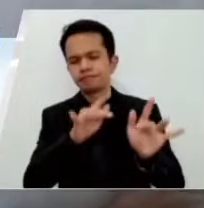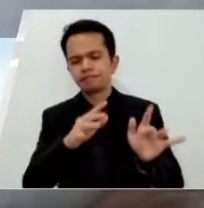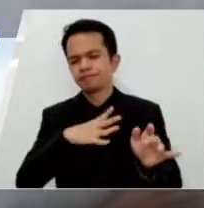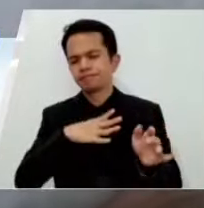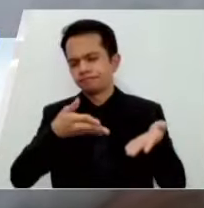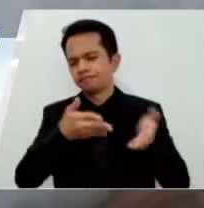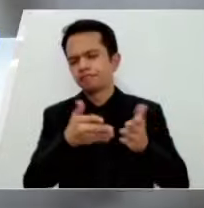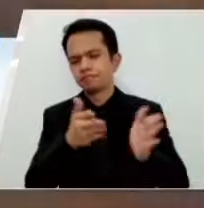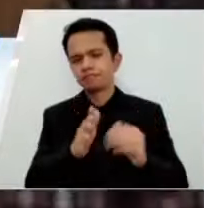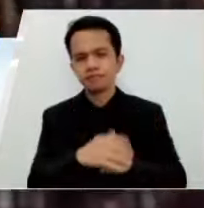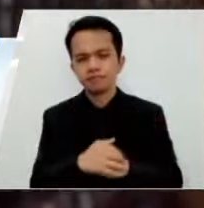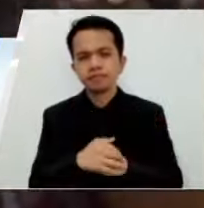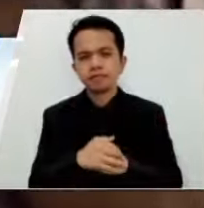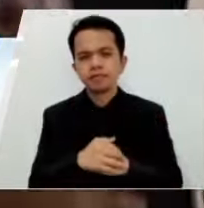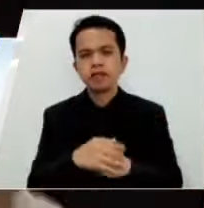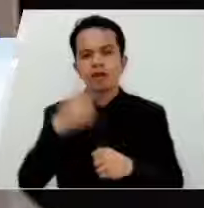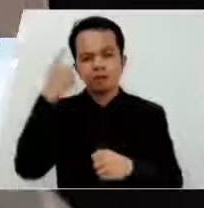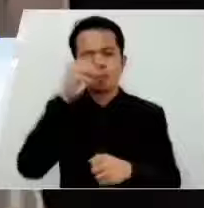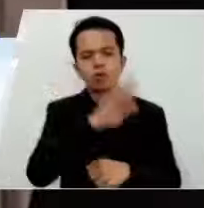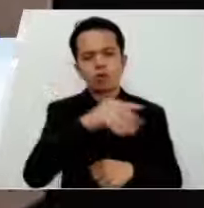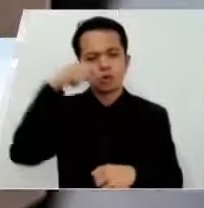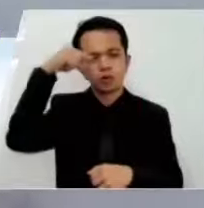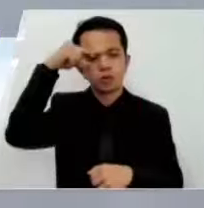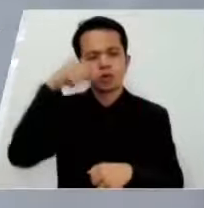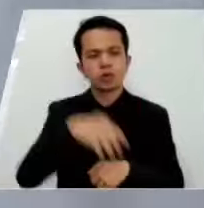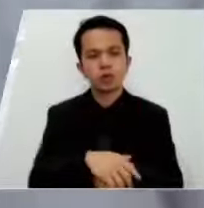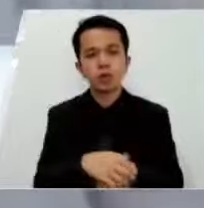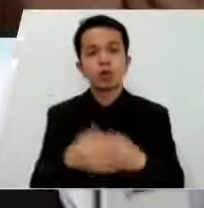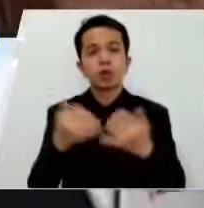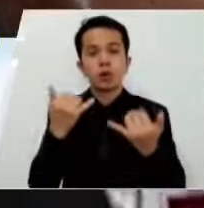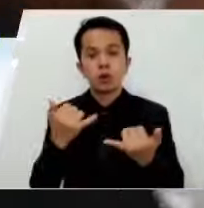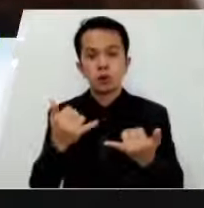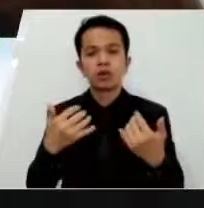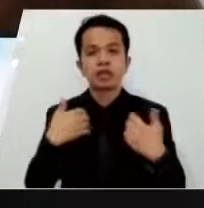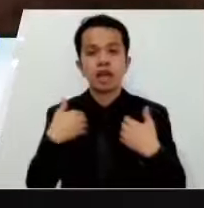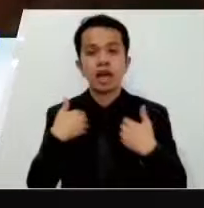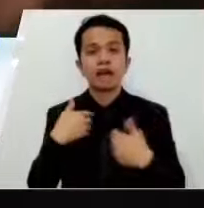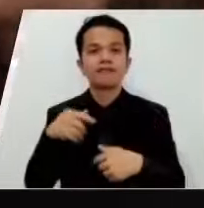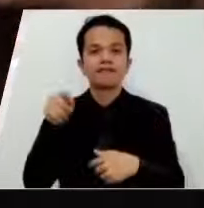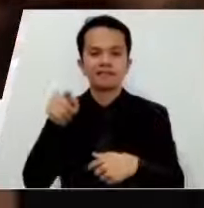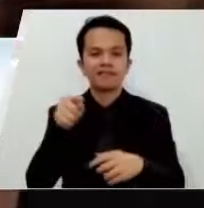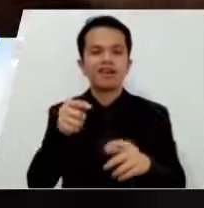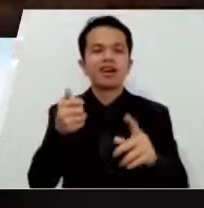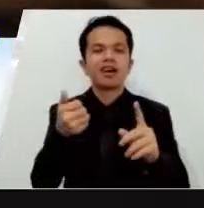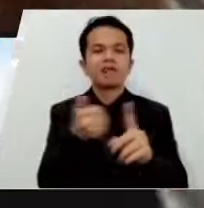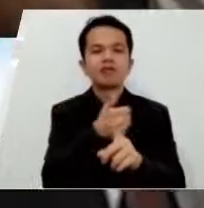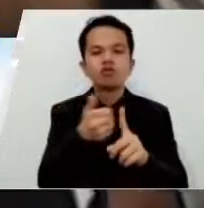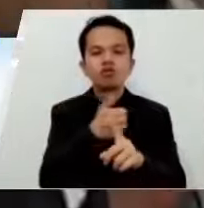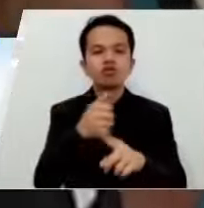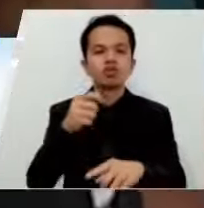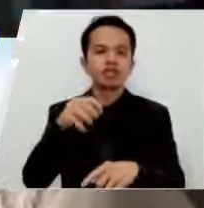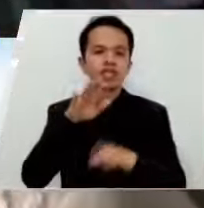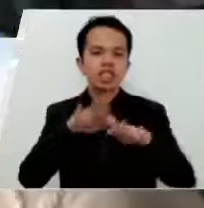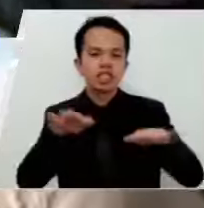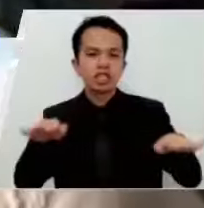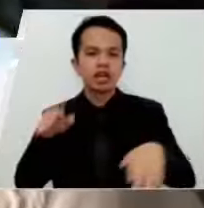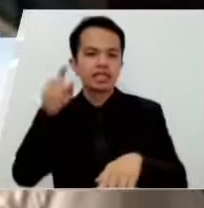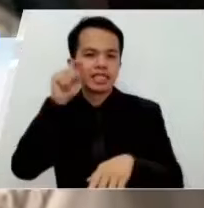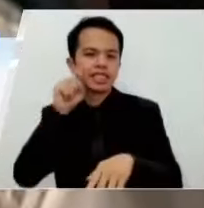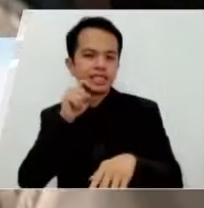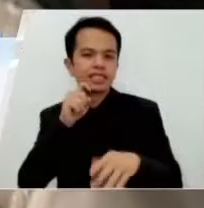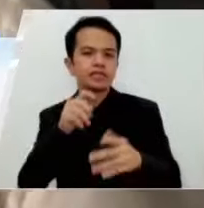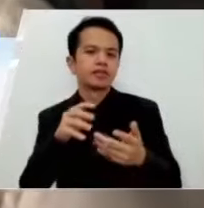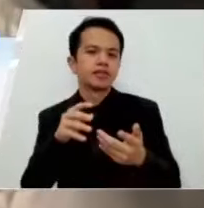to Pastor Quiboloy. Naharap si Quiboloy sa mga kasong child abuse at sexual abuse base sa inilabas na arrest